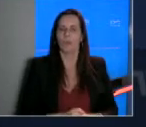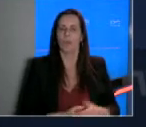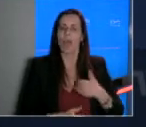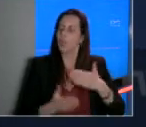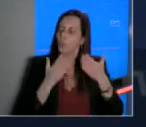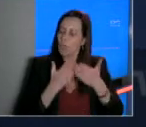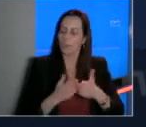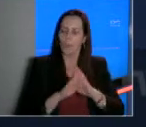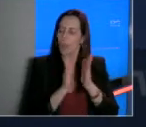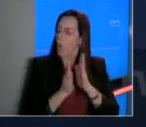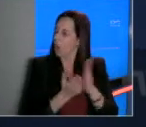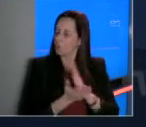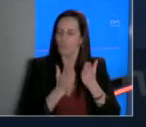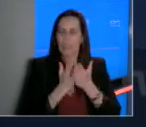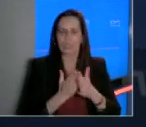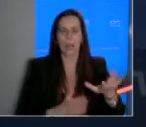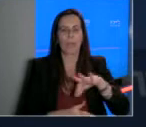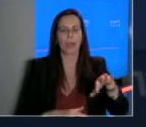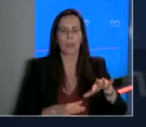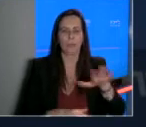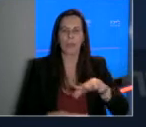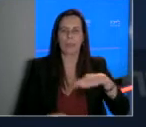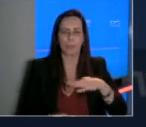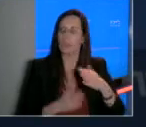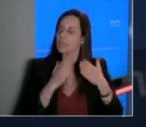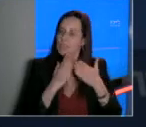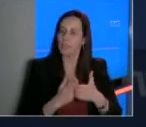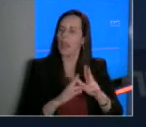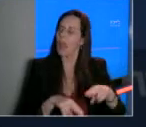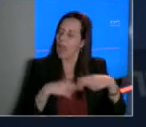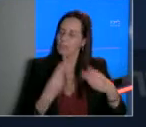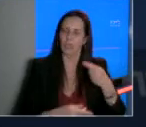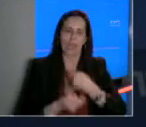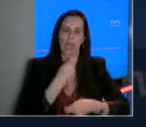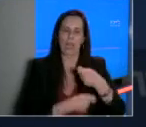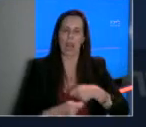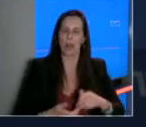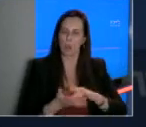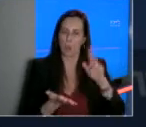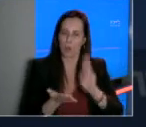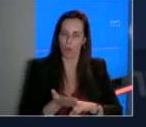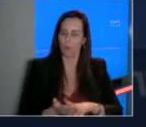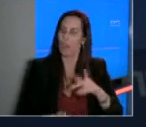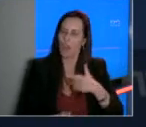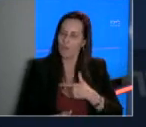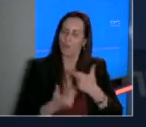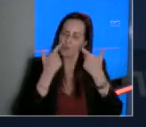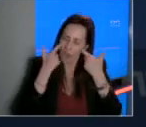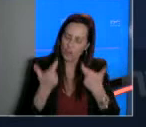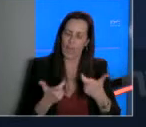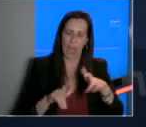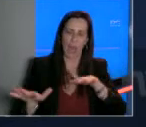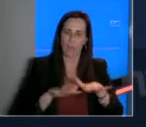אנחנו נעזור בכל החלטה שתסייע למערכת הבריאות, תסייע להחזיר את הכלכלה למסלול. ואנחנו